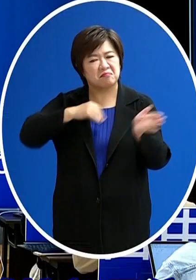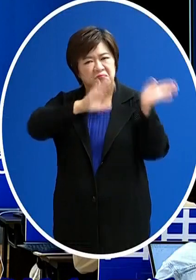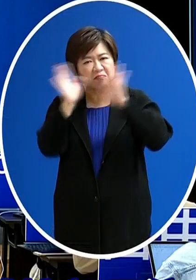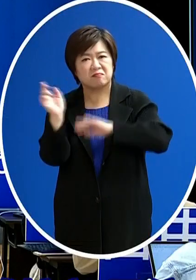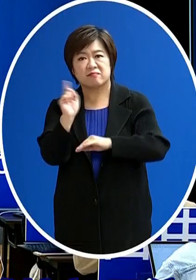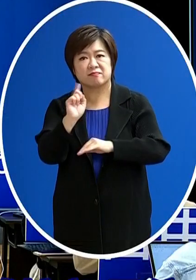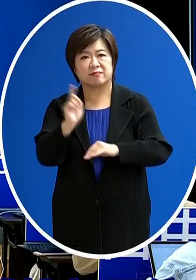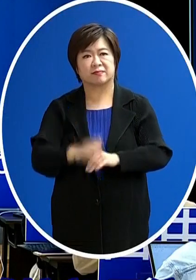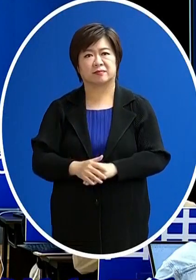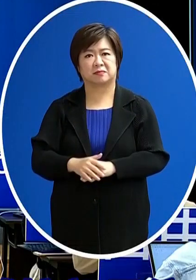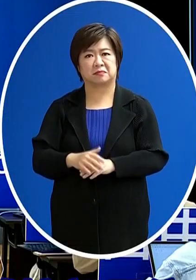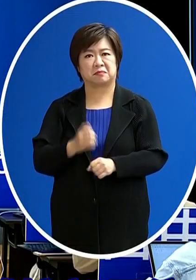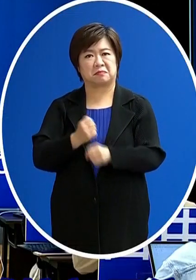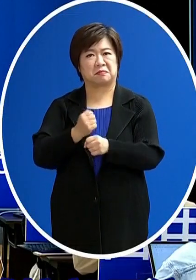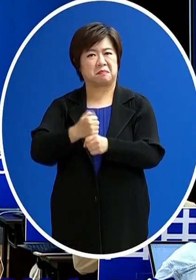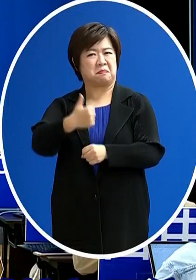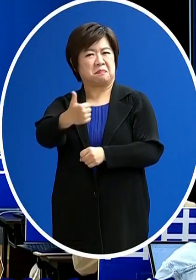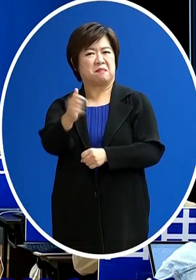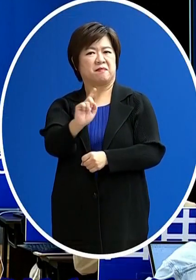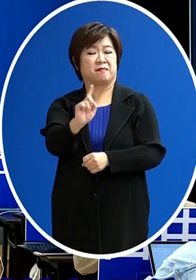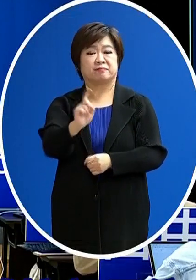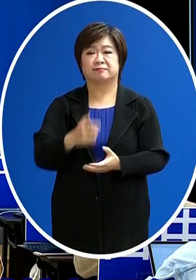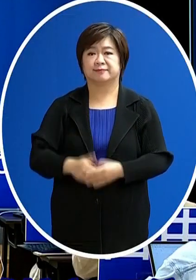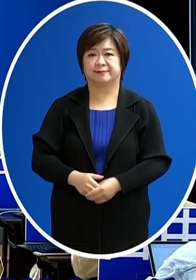内容，做了哪些事情？感谢。